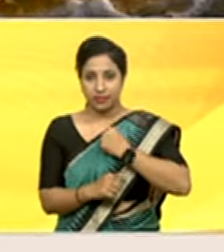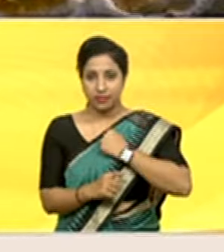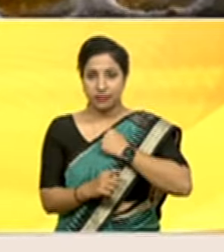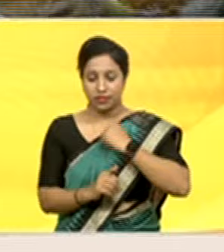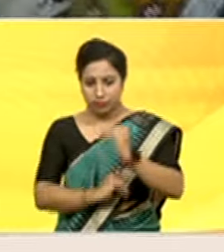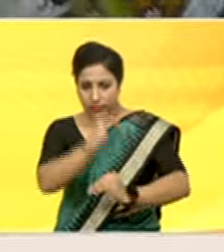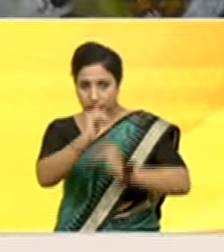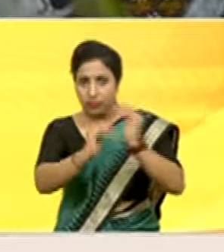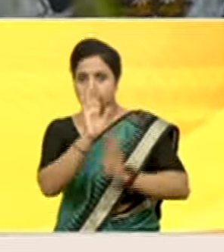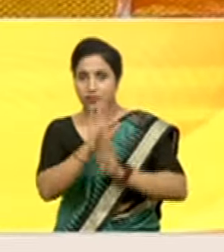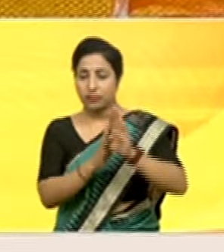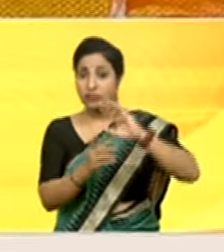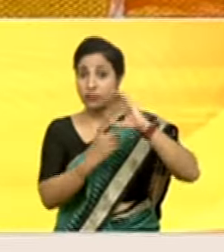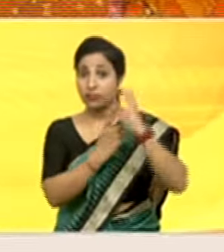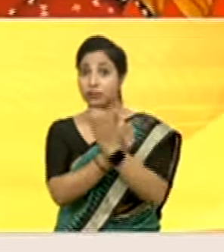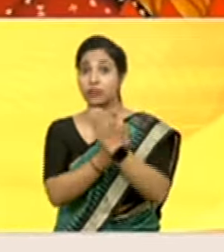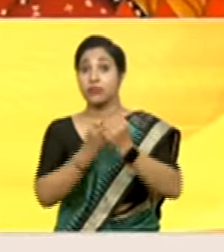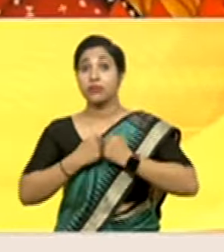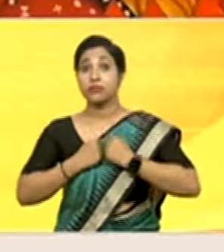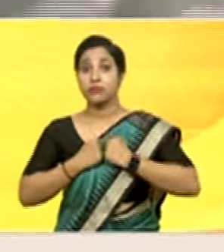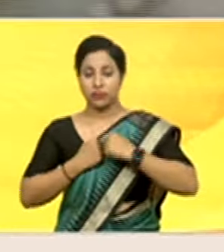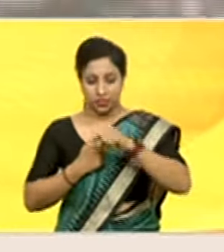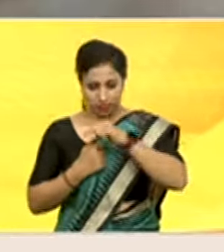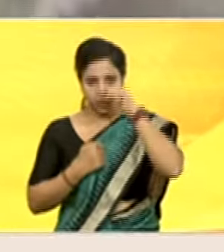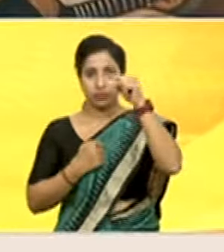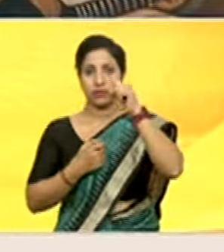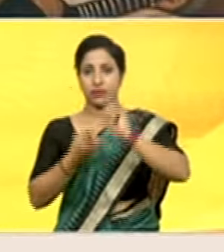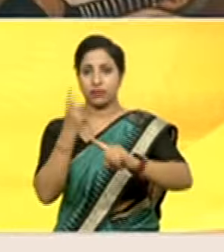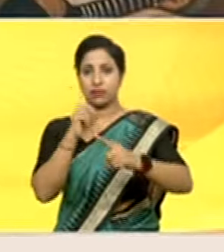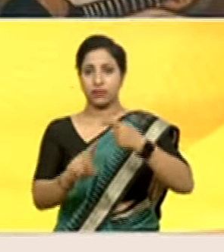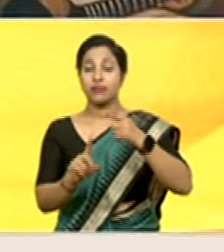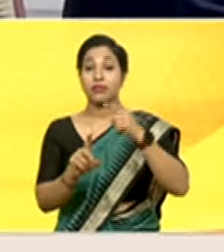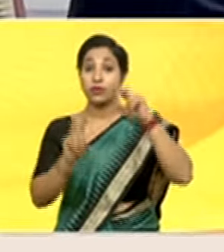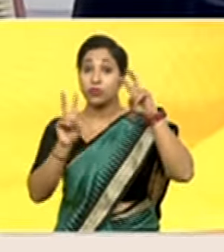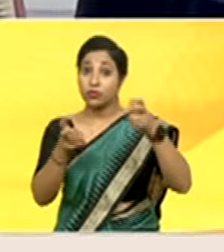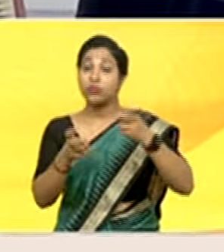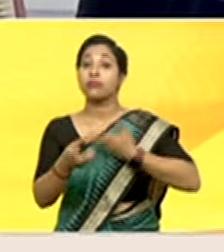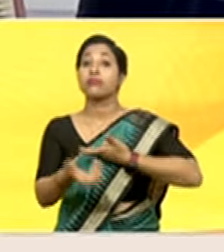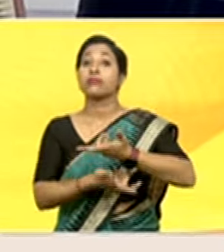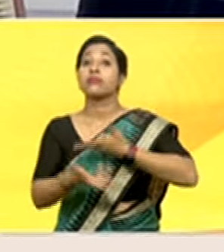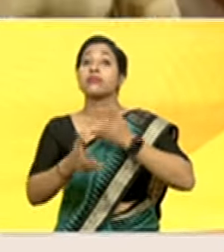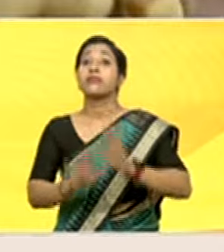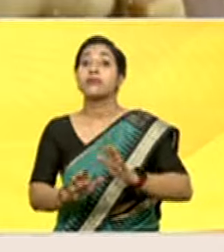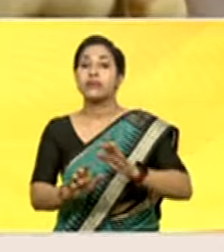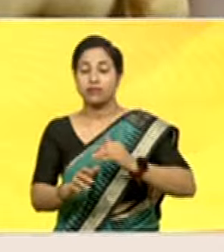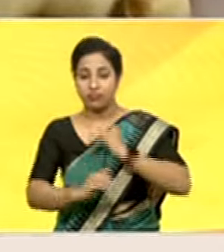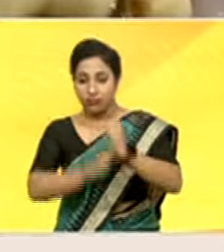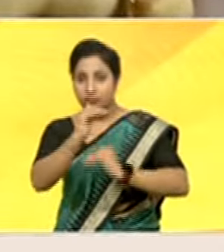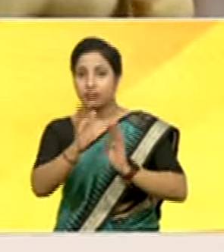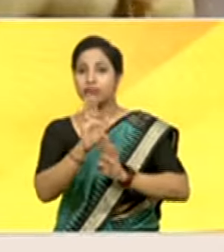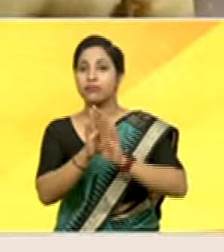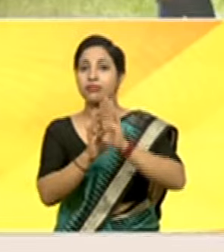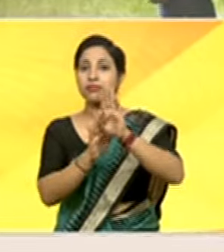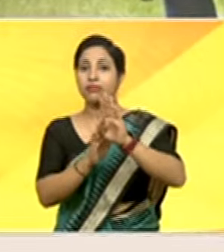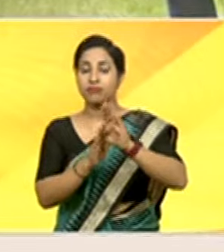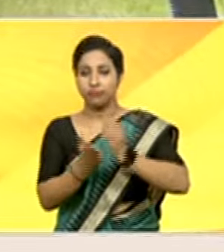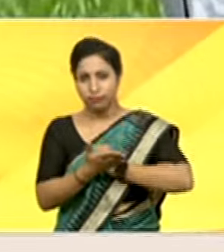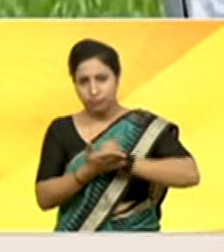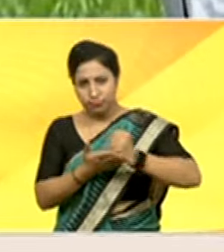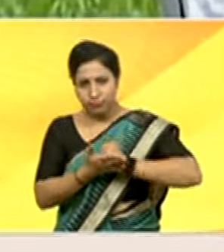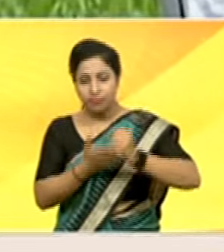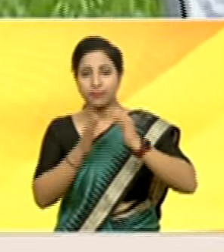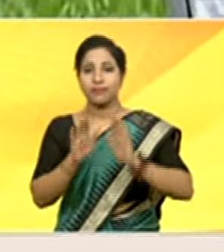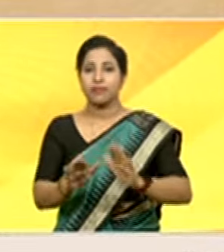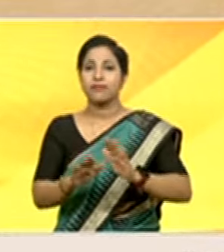समरुद्ध सांसकूर्ति की गवरोशाली इतिहास की और विक्सिद भारत के प्रयास की